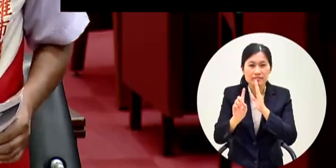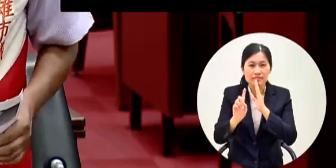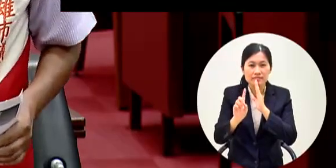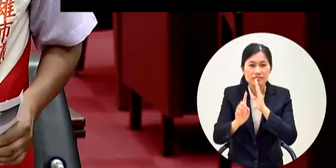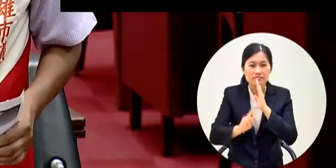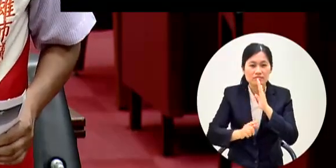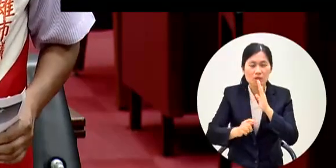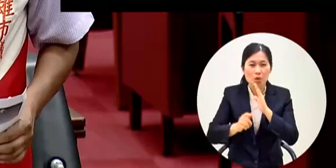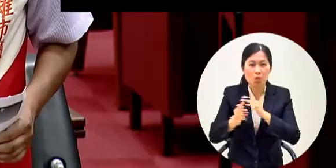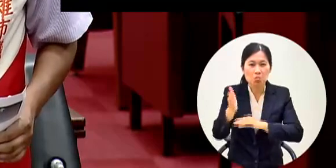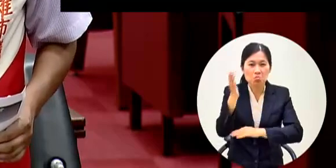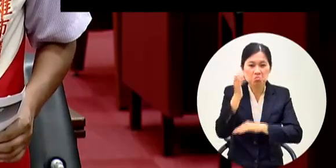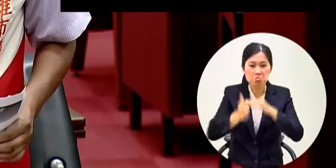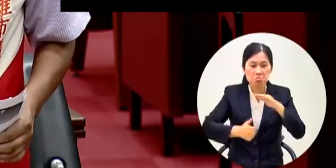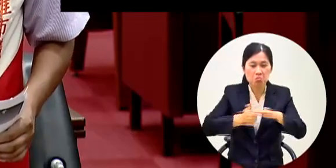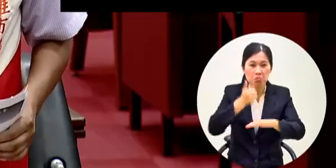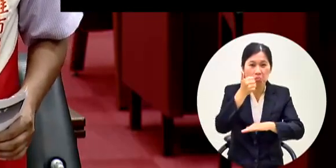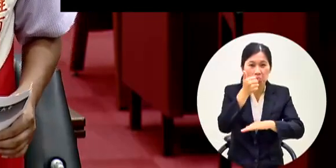执政者